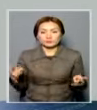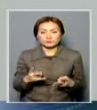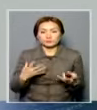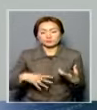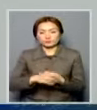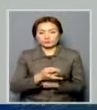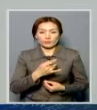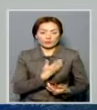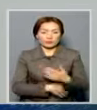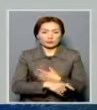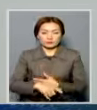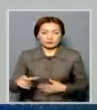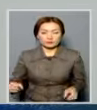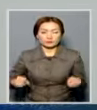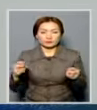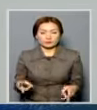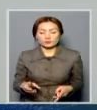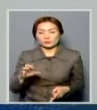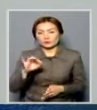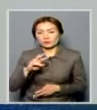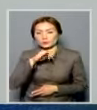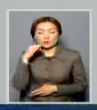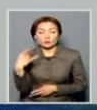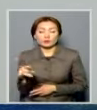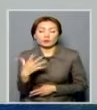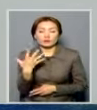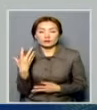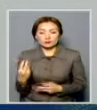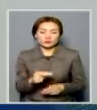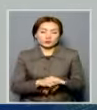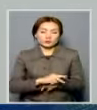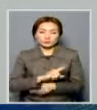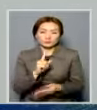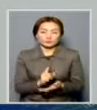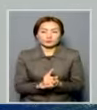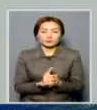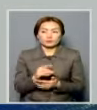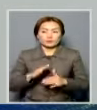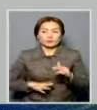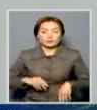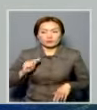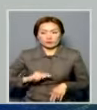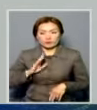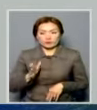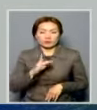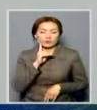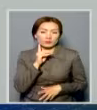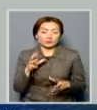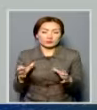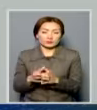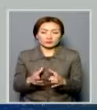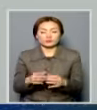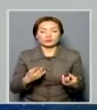нашим инвалидам специалисты из беларуси в течение пяти дней должны обучать наших специалистов волонтеров у